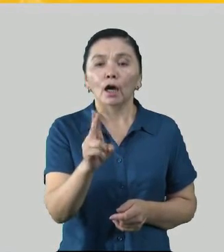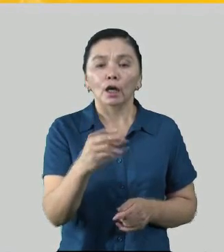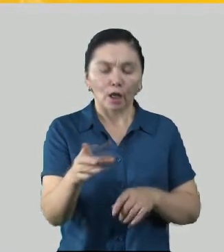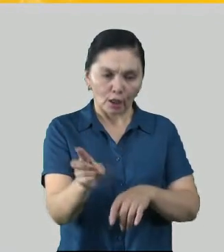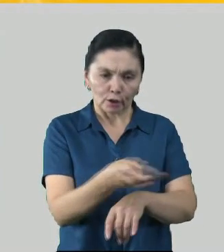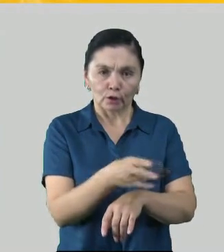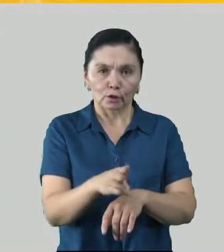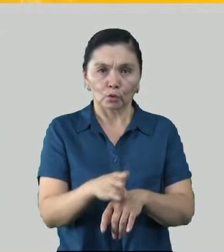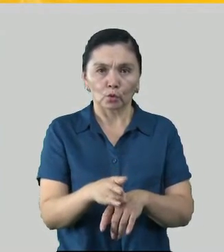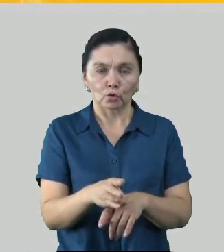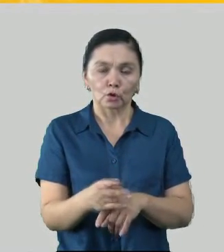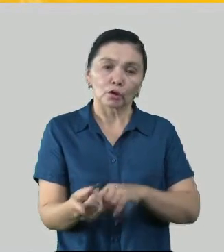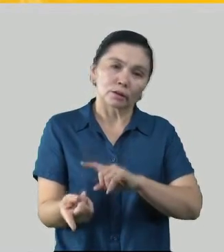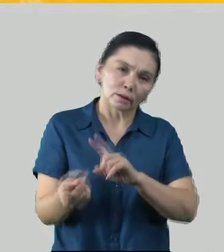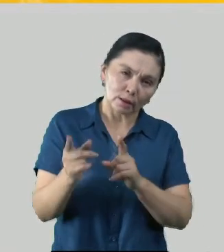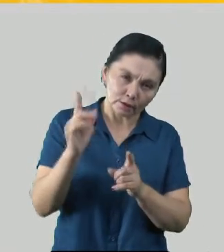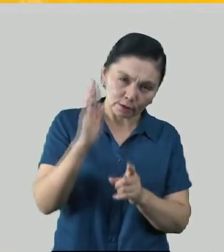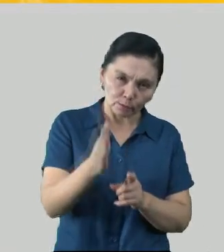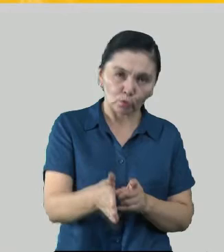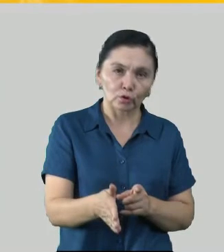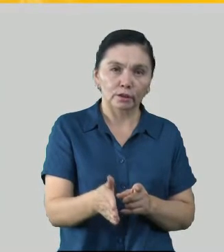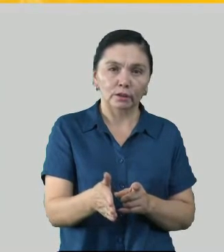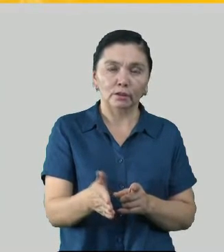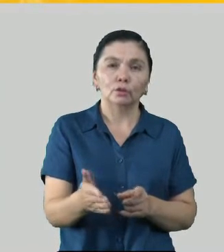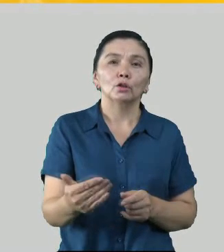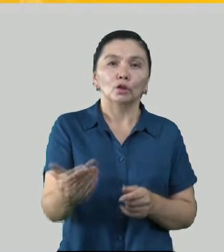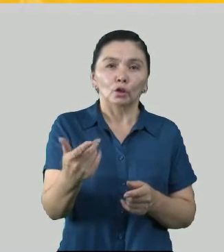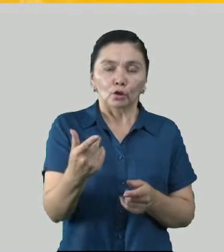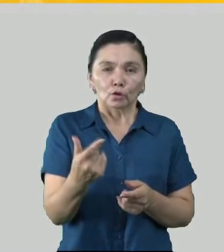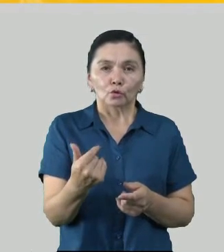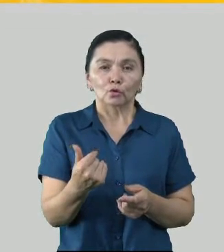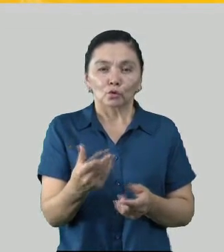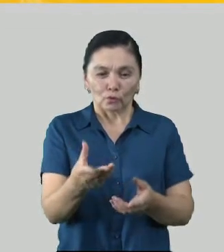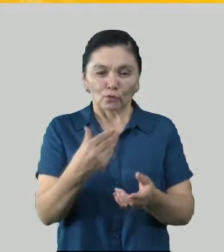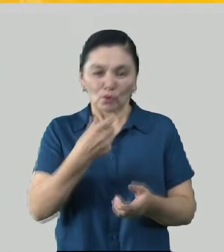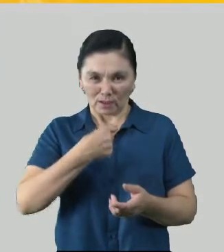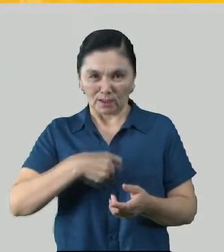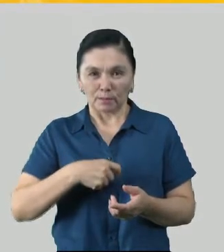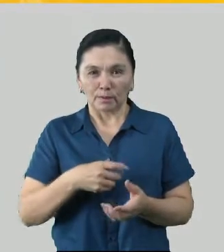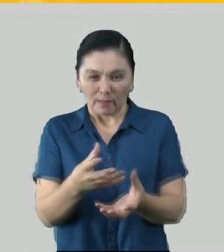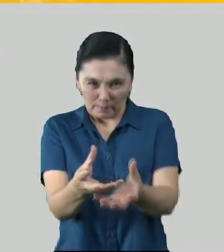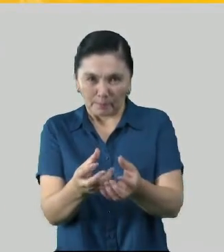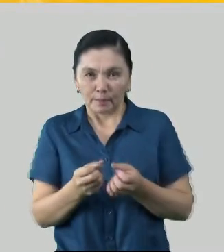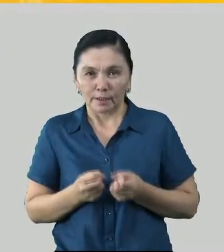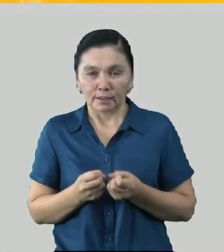ночь настанет, все равно к себе притянет.